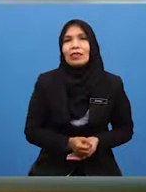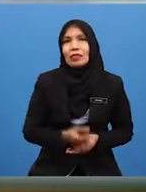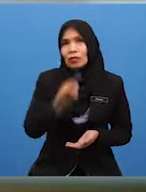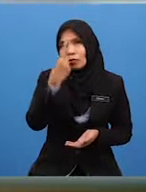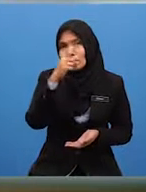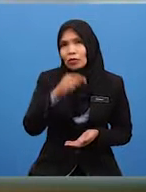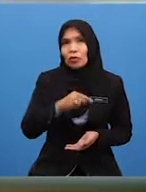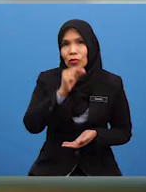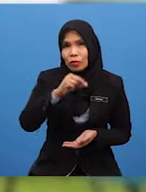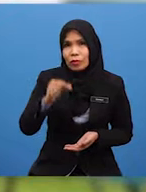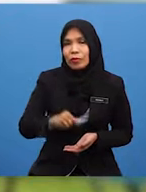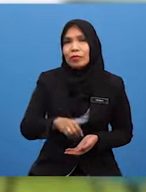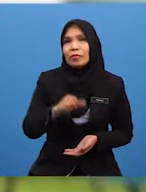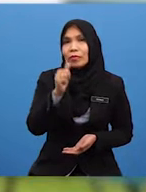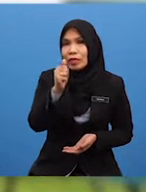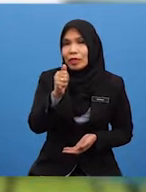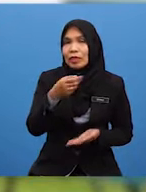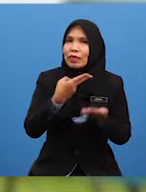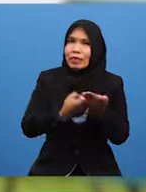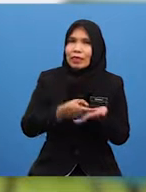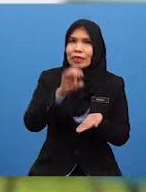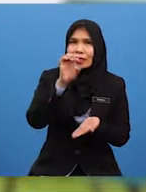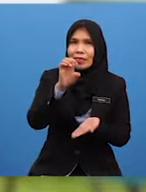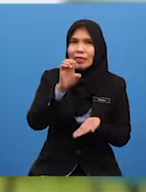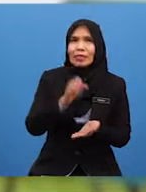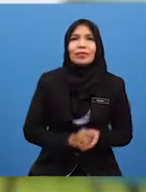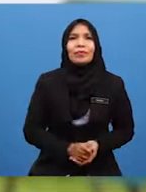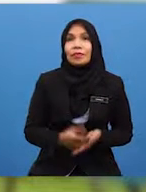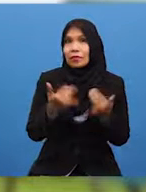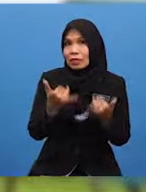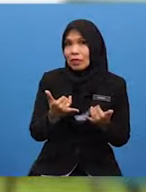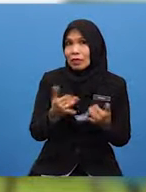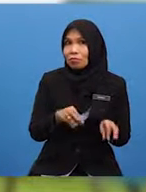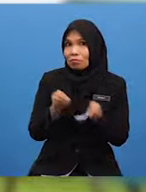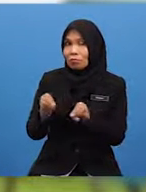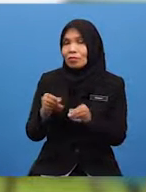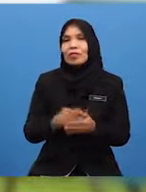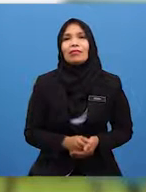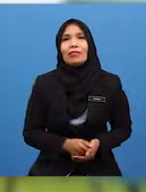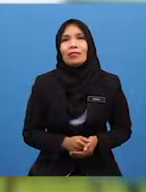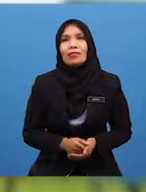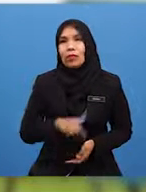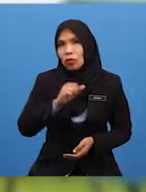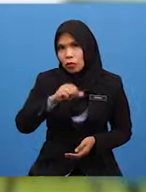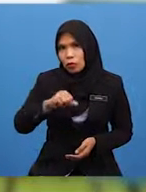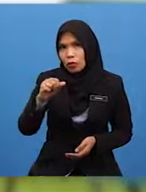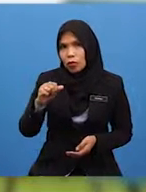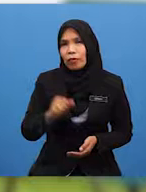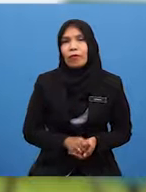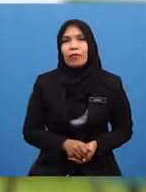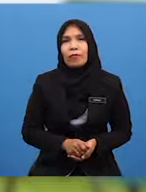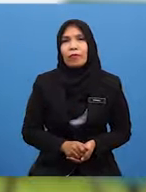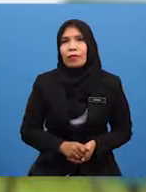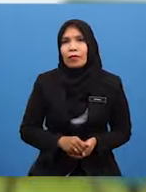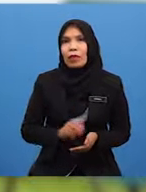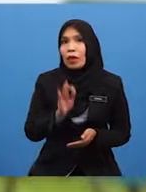hingga I. Sekarang kita beralih kepada huruf F hingga